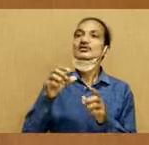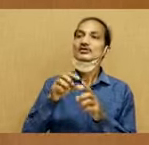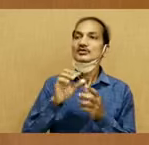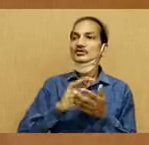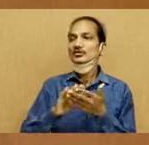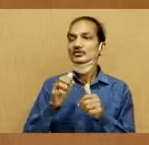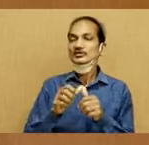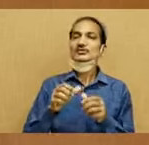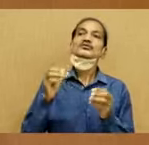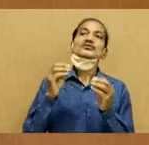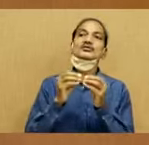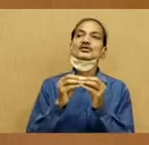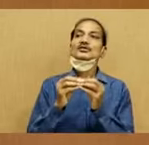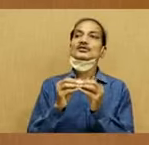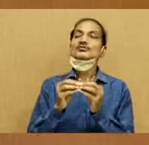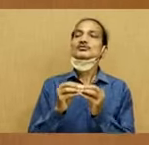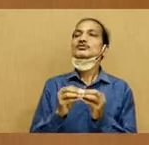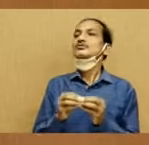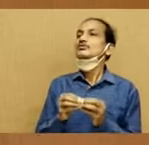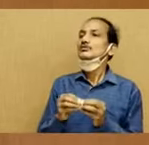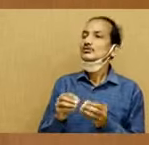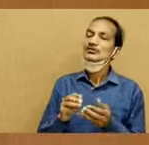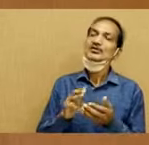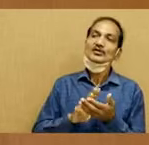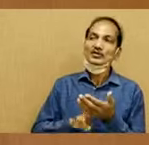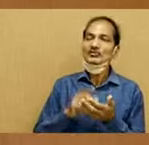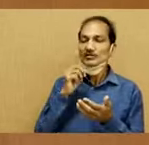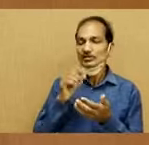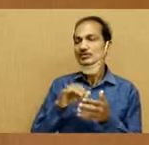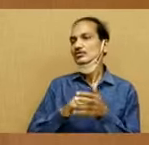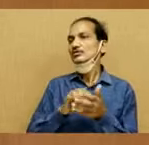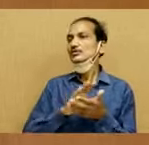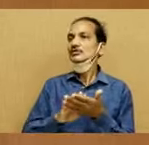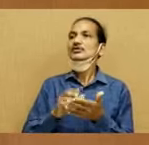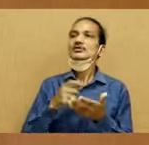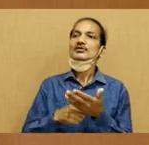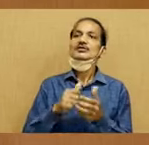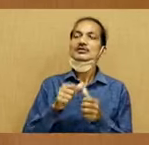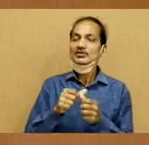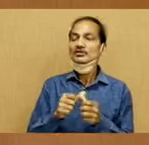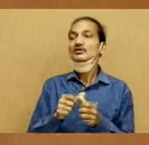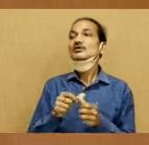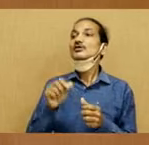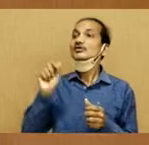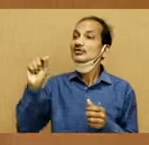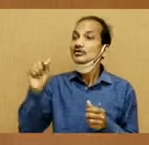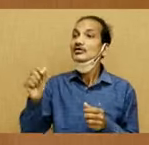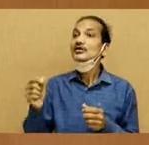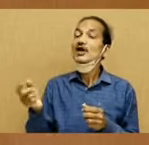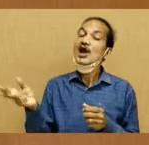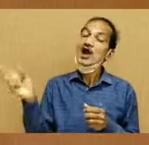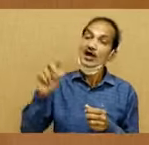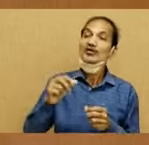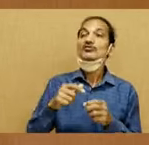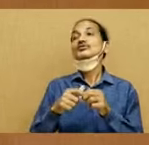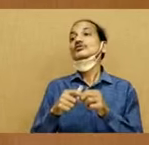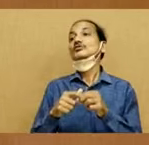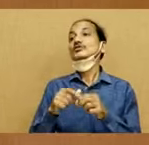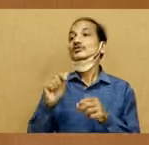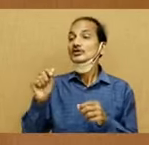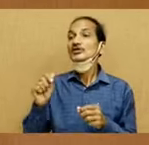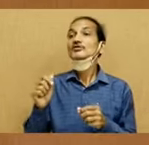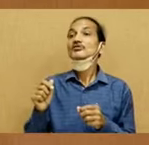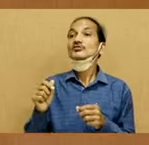ଏବଂ ବଳକା ପ୍ରଶ୍ନ ଆମେ କାଲିକି ନେବା। ତାଙ୍କର ଗୋଟିଏ ପ୍ରଶ୍ନ ଅଛି, ବେଡ୍ ପ୍ରସ୍ତୁତ ରଖିବା ପଛରେ ଯୁକ୍ତି